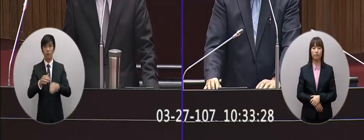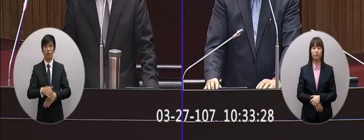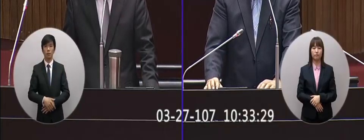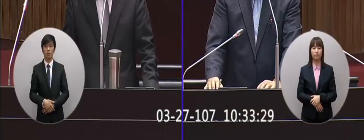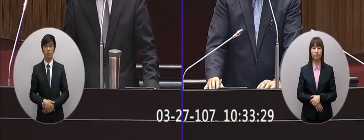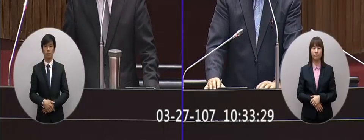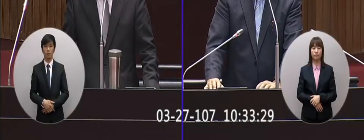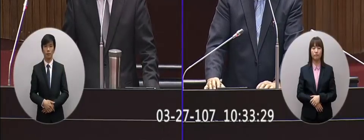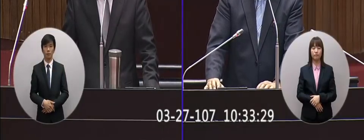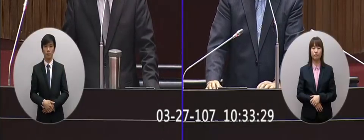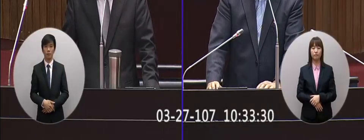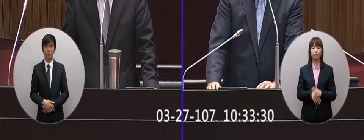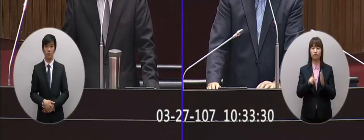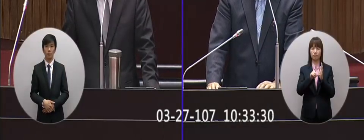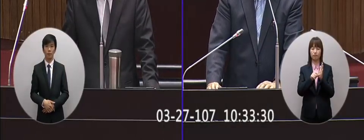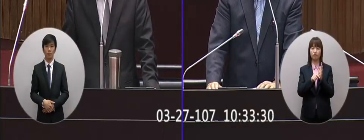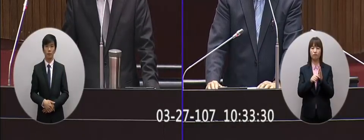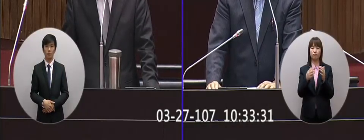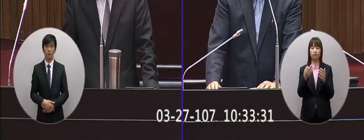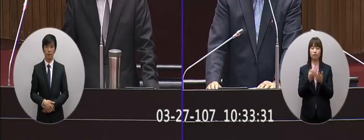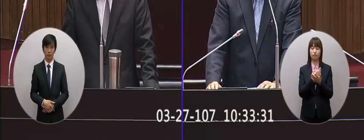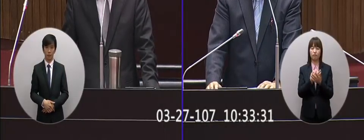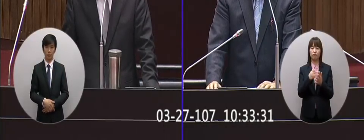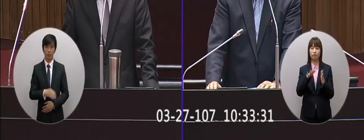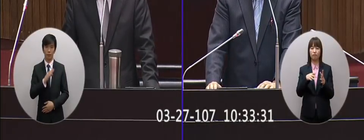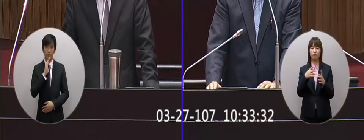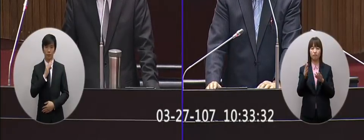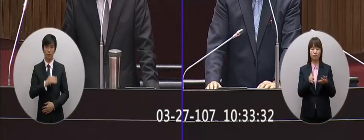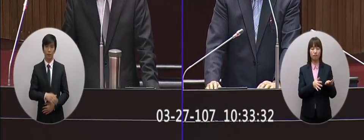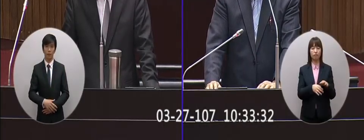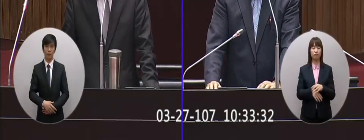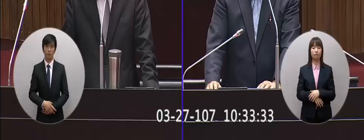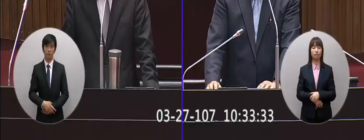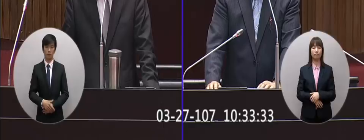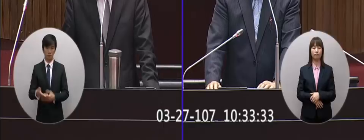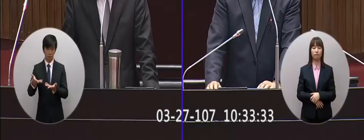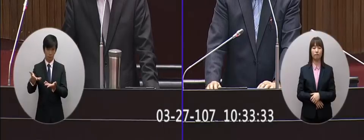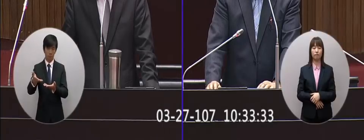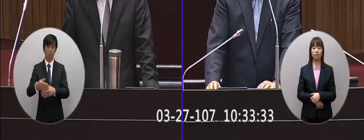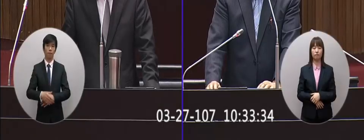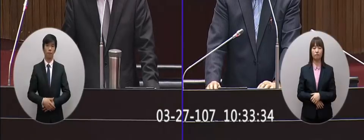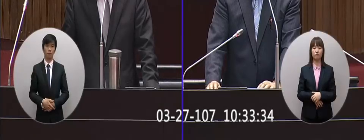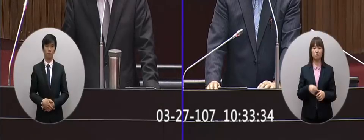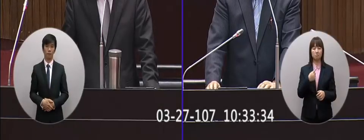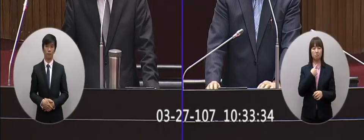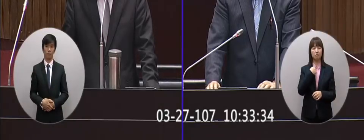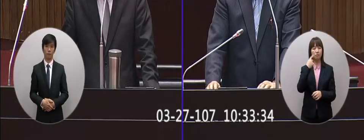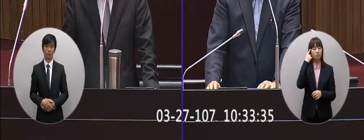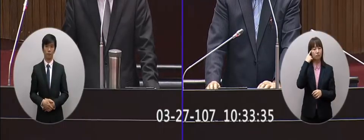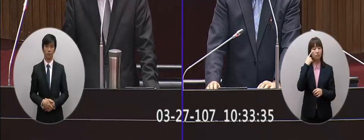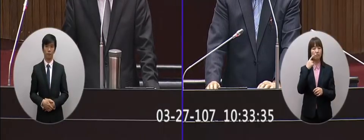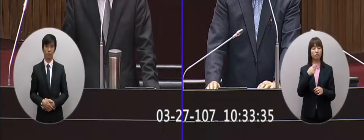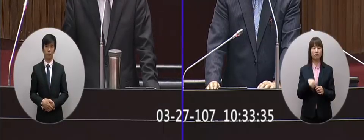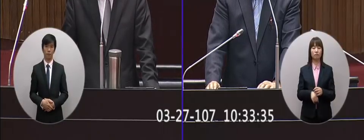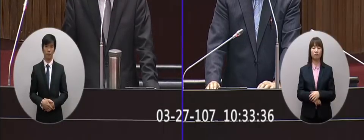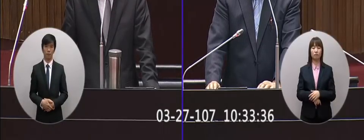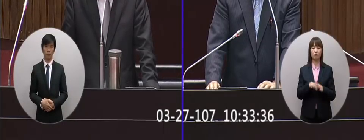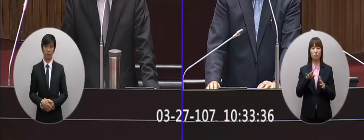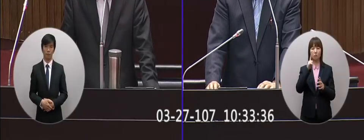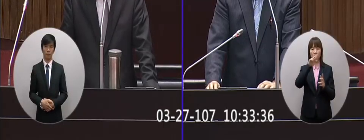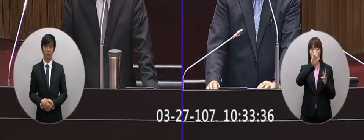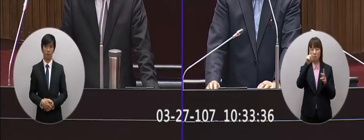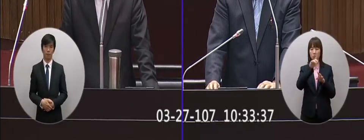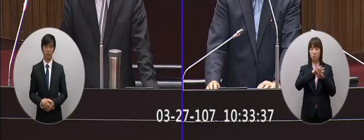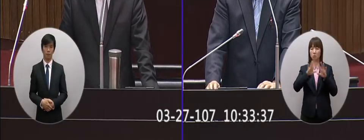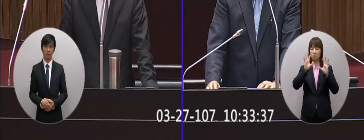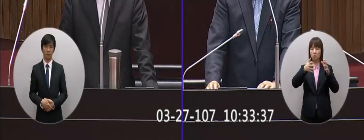明。 那个因为时间不多哈，院长有一件事情啊，我 来请指教。 我一直认为哈，我一直认为有一天你会